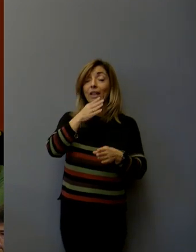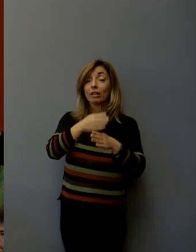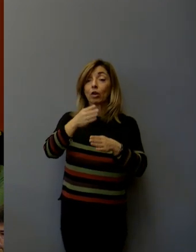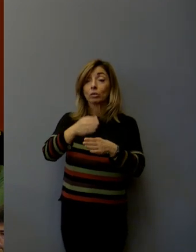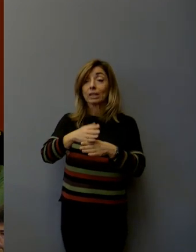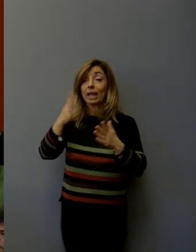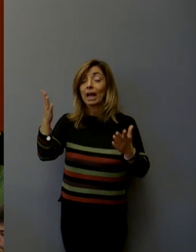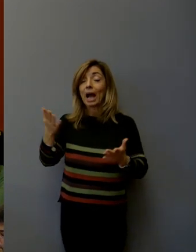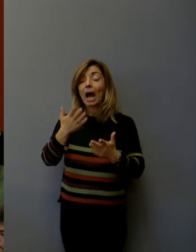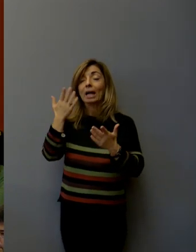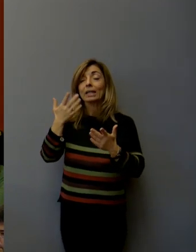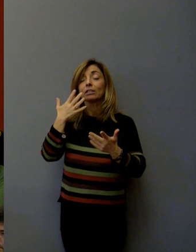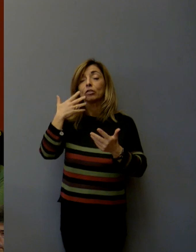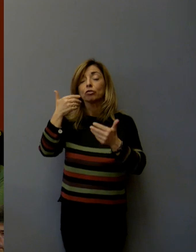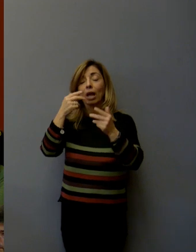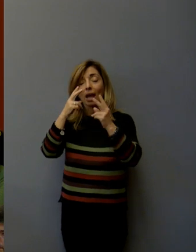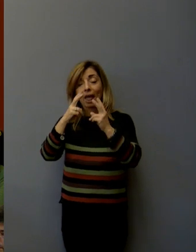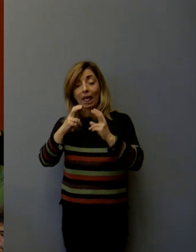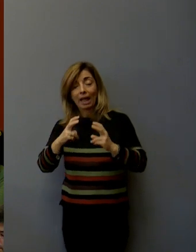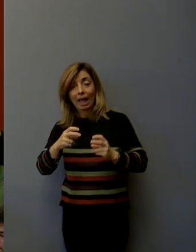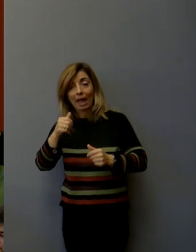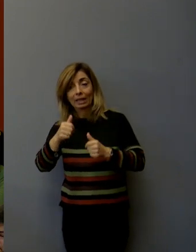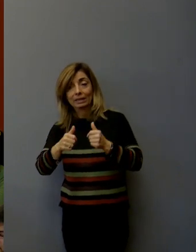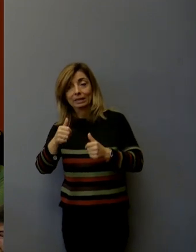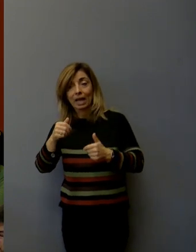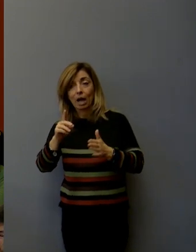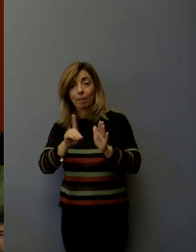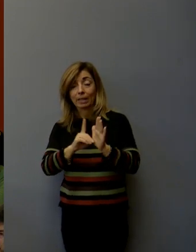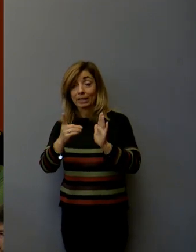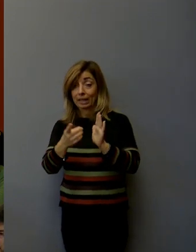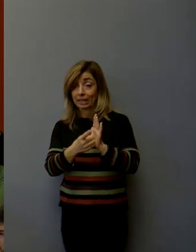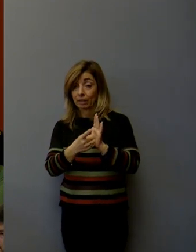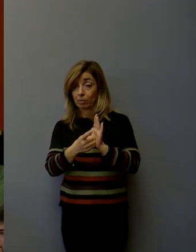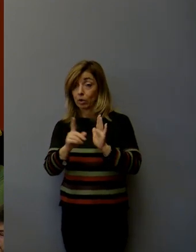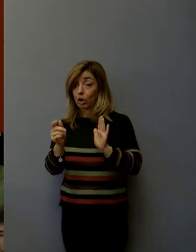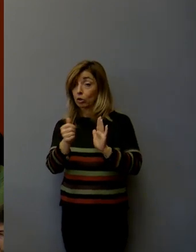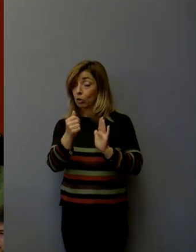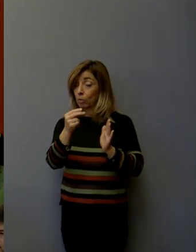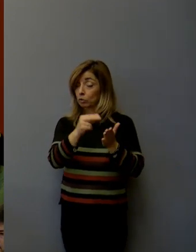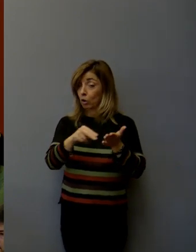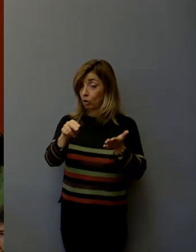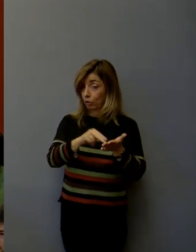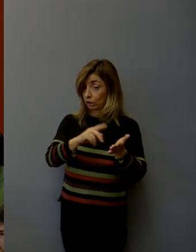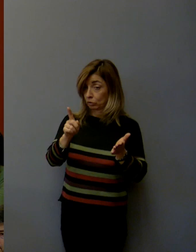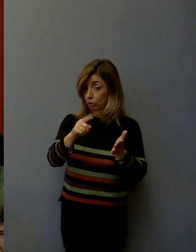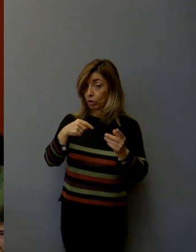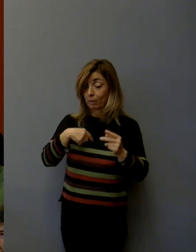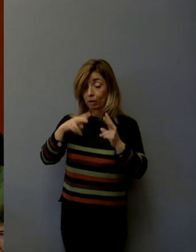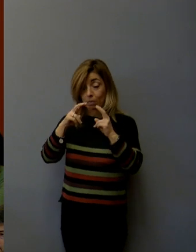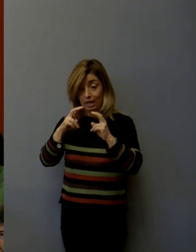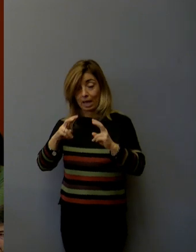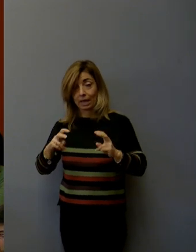delibera Non solo di votazione quindi siamo nella fase di esame di una delibera è corretto